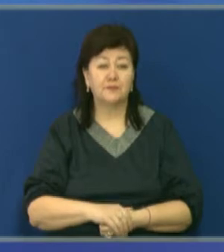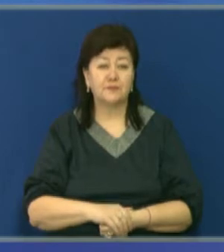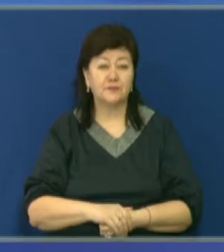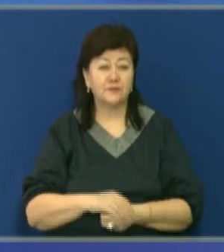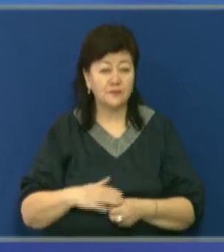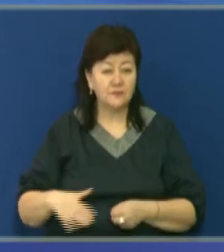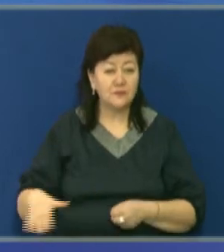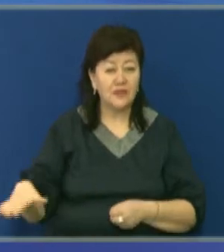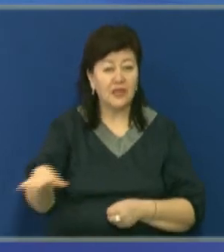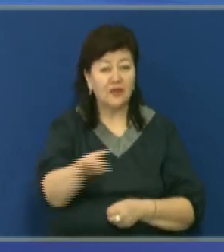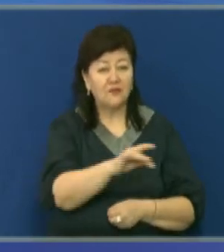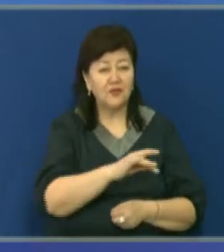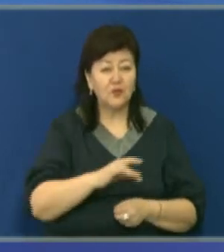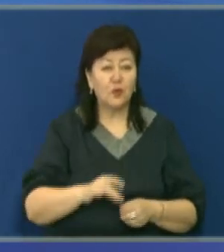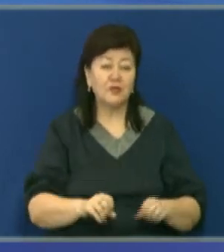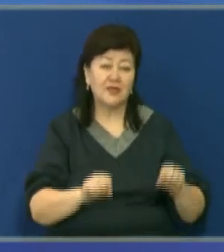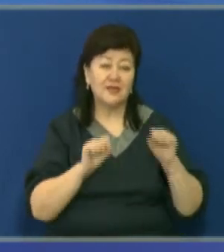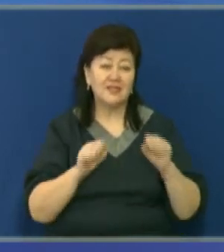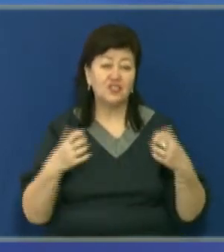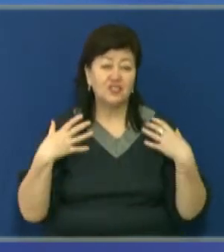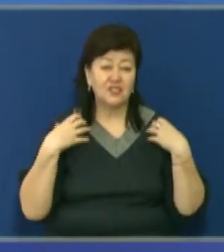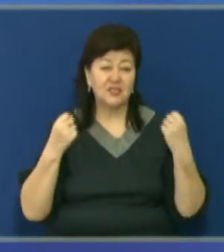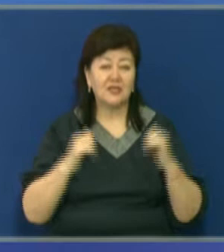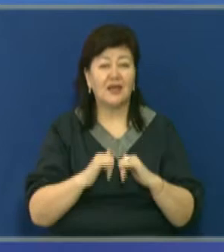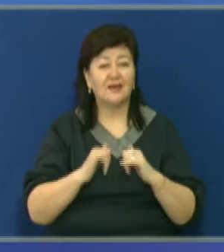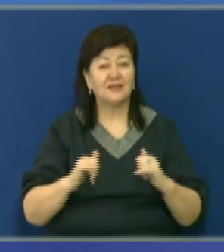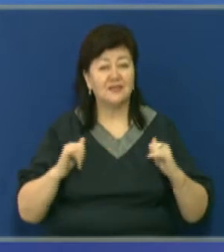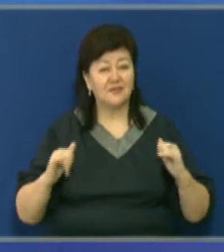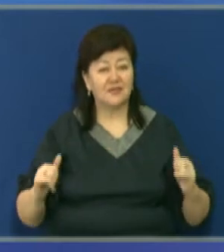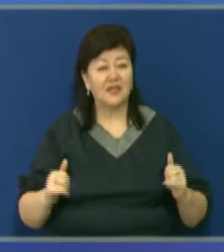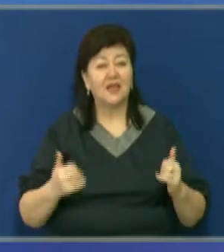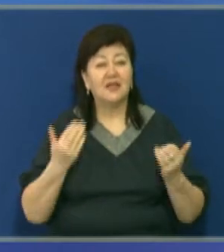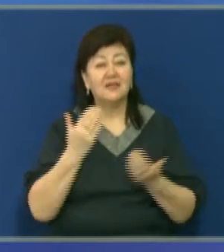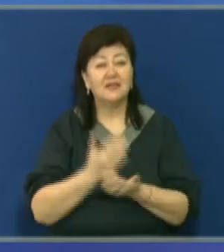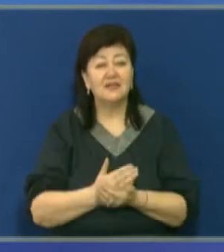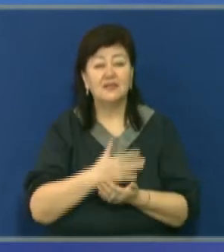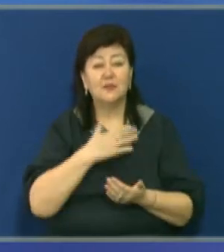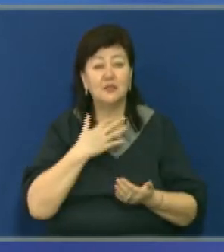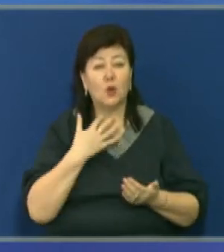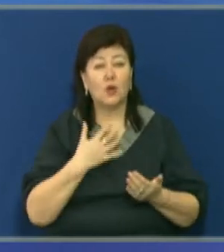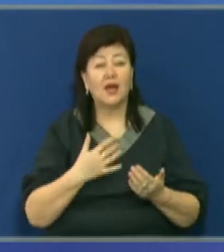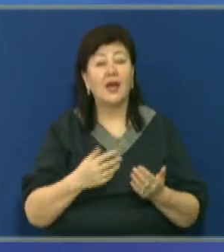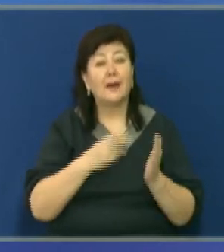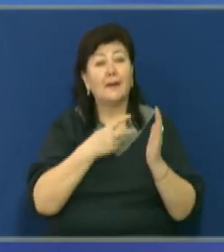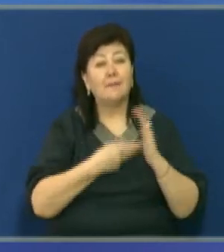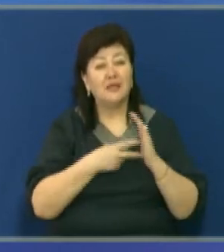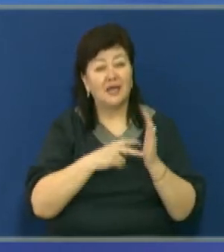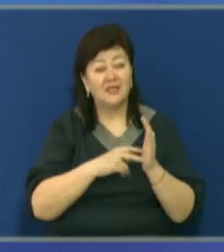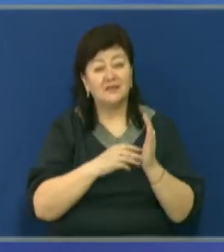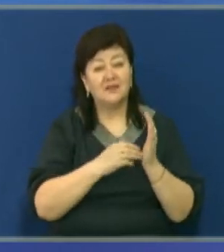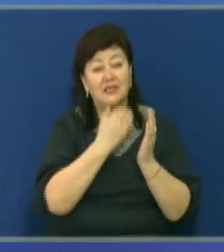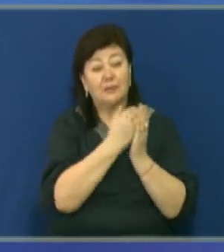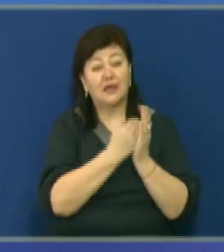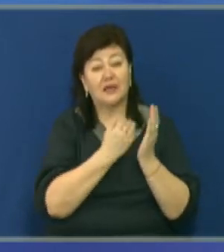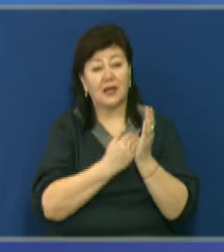Аймақта денсаулық сақтау саласын дамытуға бағытталған мемлекеттік бағдарламалар мен кешенді жобалар жүзеге асырылуда. Әр өңірде